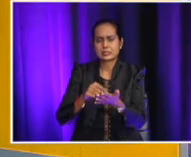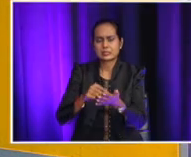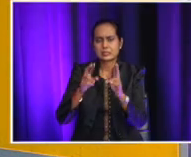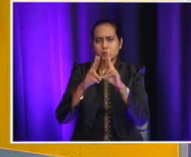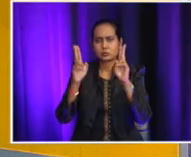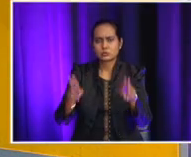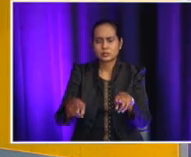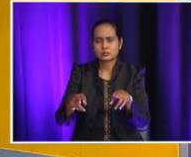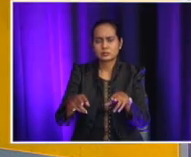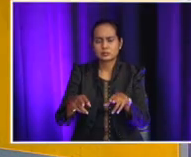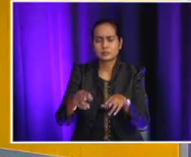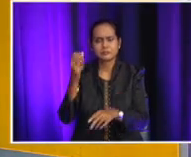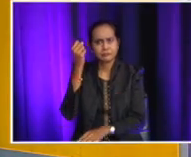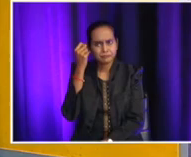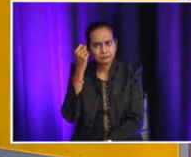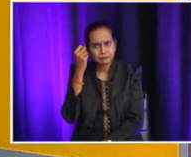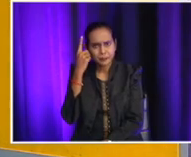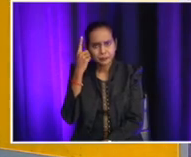kefahaman murid-muri